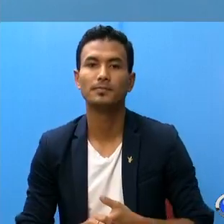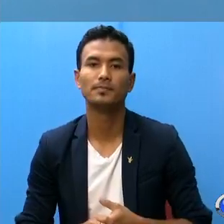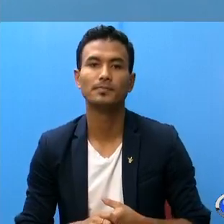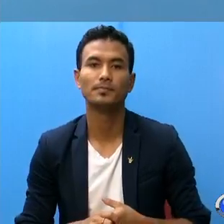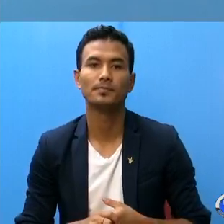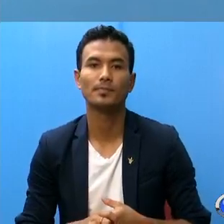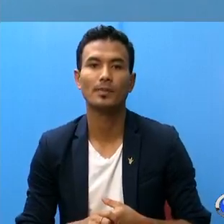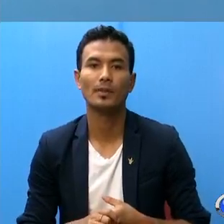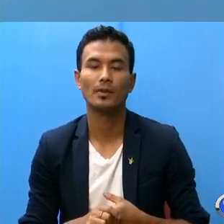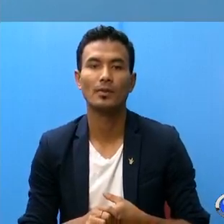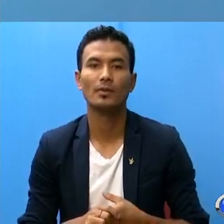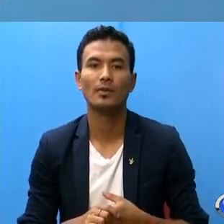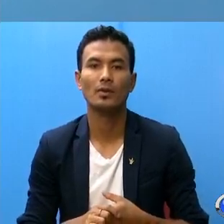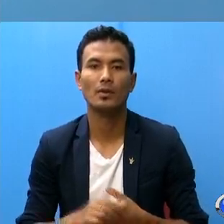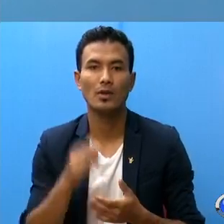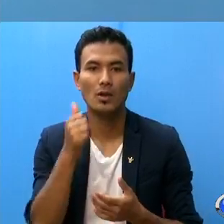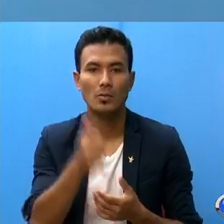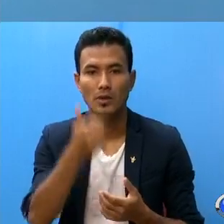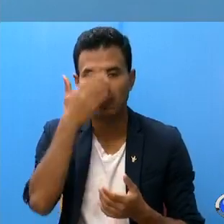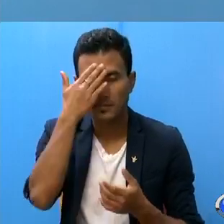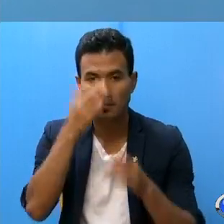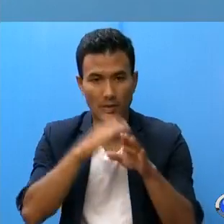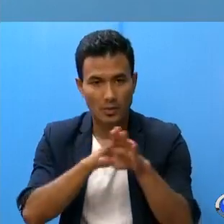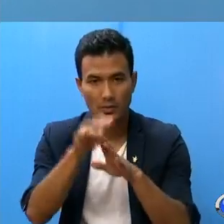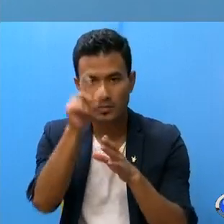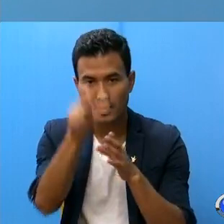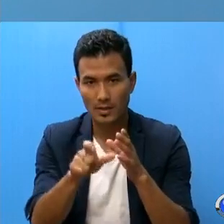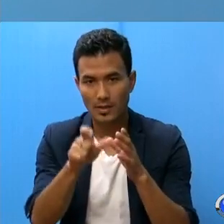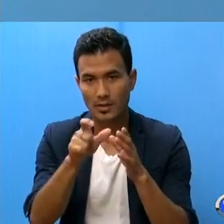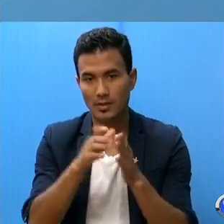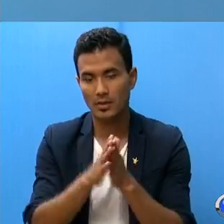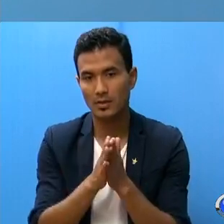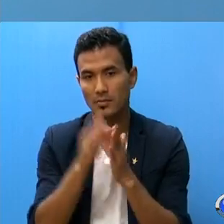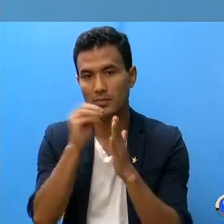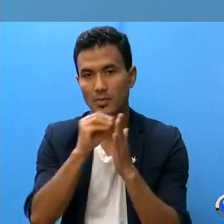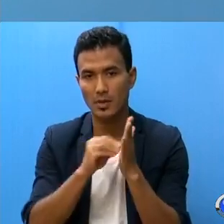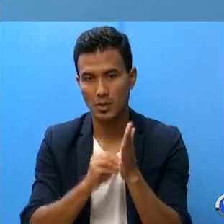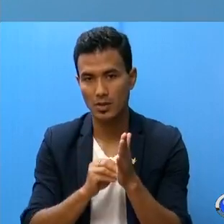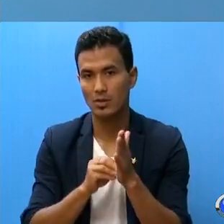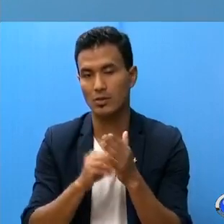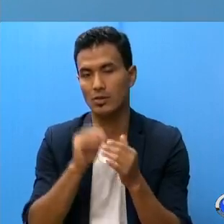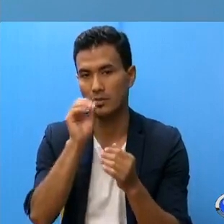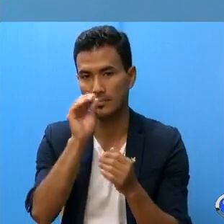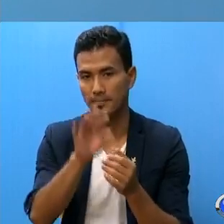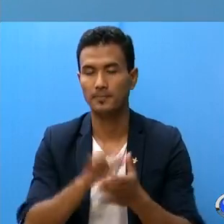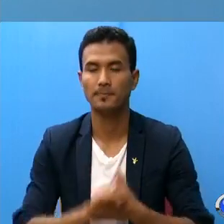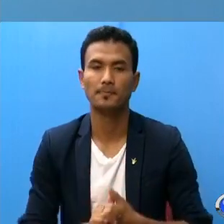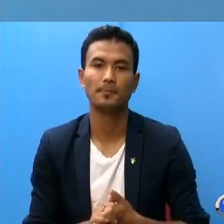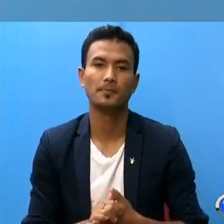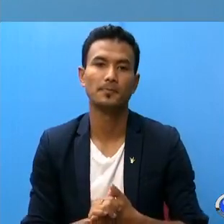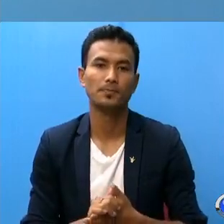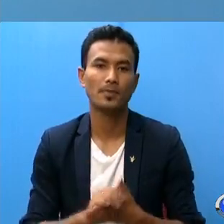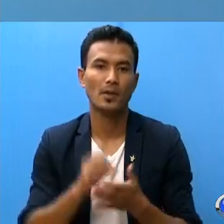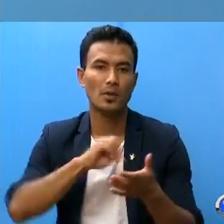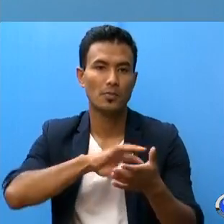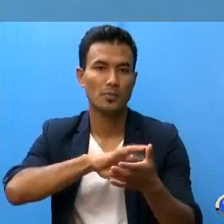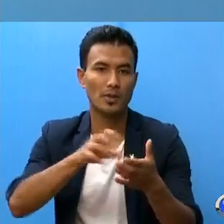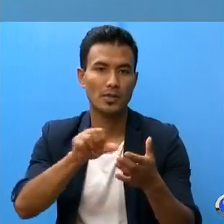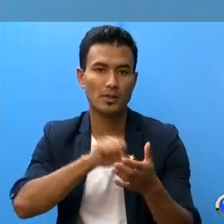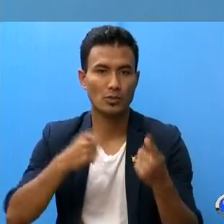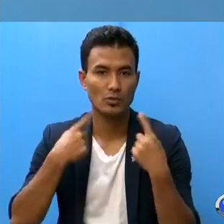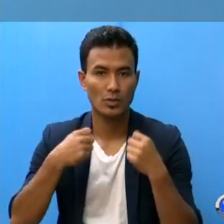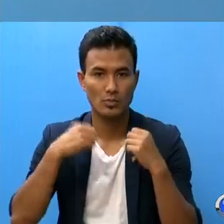अबमा संक्रम्भी तरुको बेग्तिक र यो बिभरंड पेश्गर्न चाहांचु प्रादेशिक